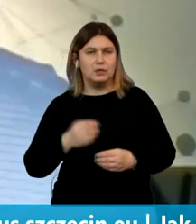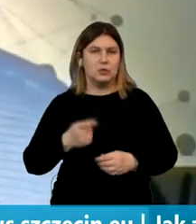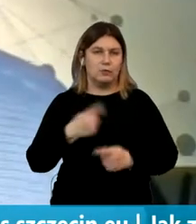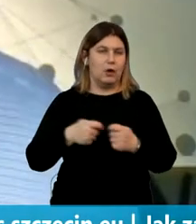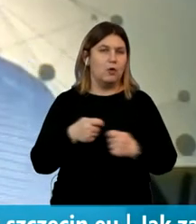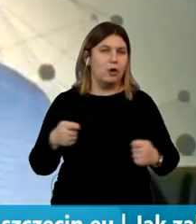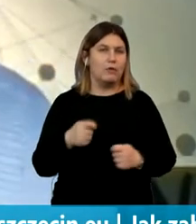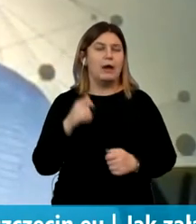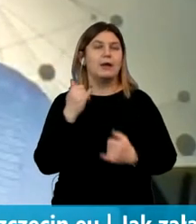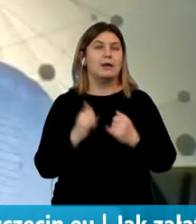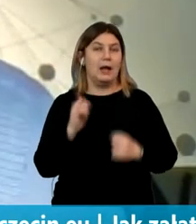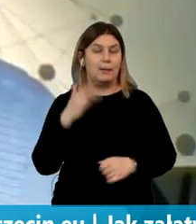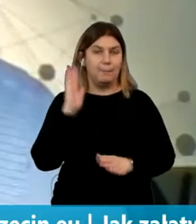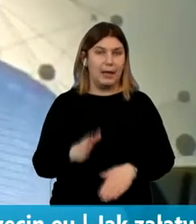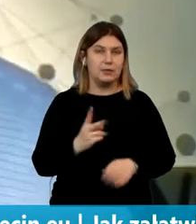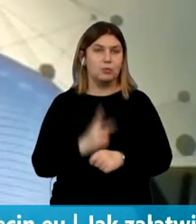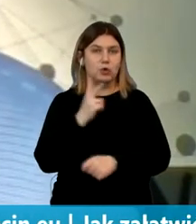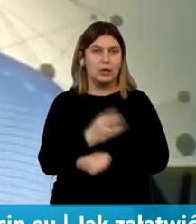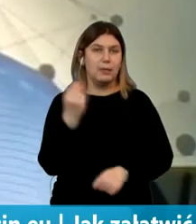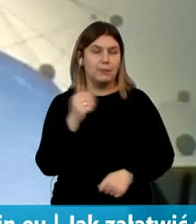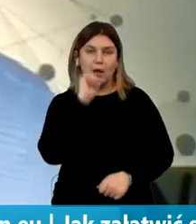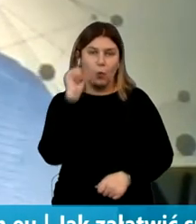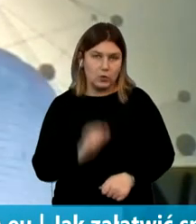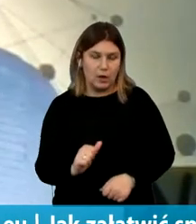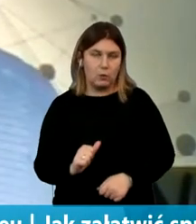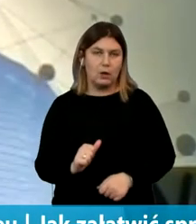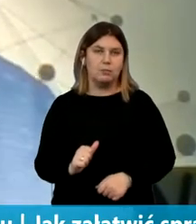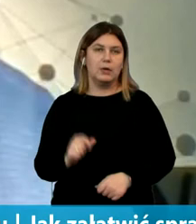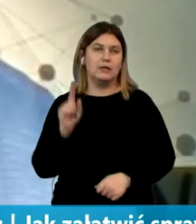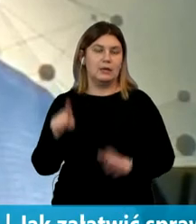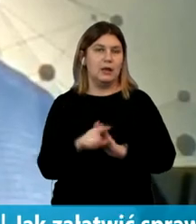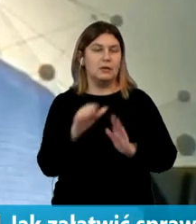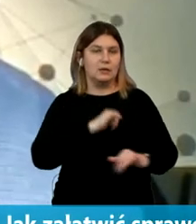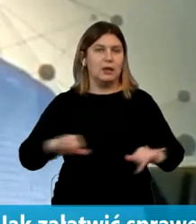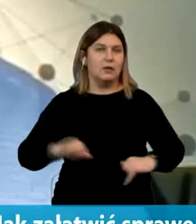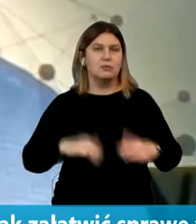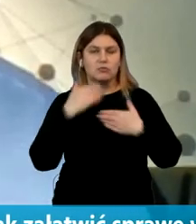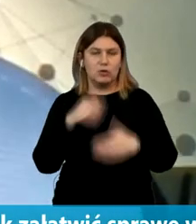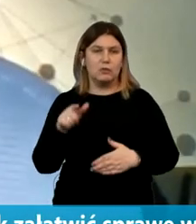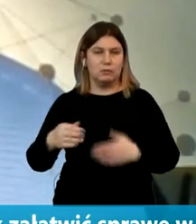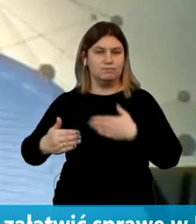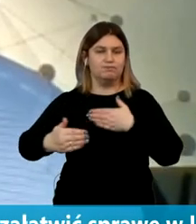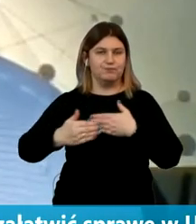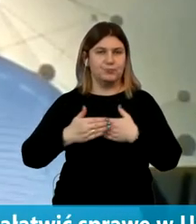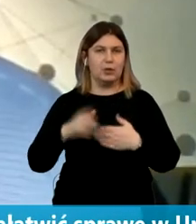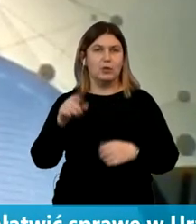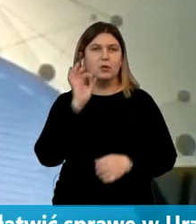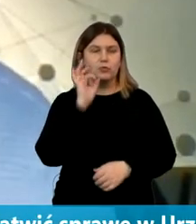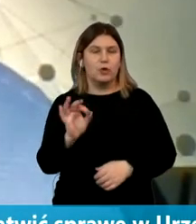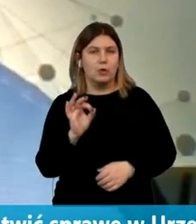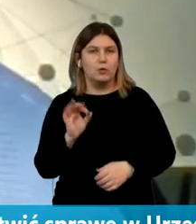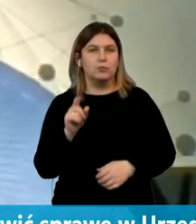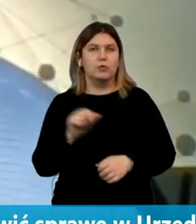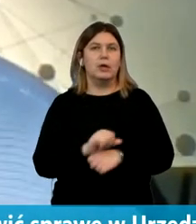póki te środki unijne są dostępne dla nas jako samorządów i dzięki temu cały czas zbliżamy się do tych dobrze prosperujących, jeżeli